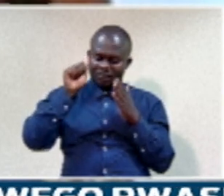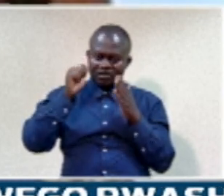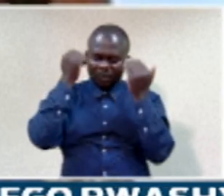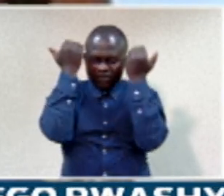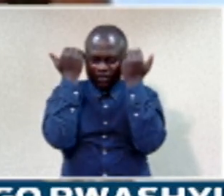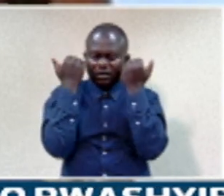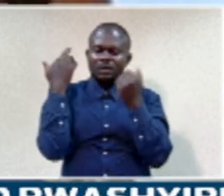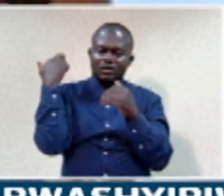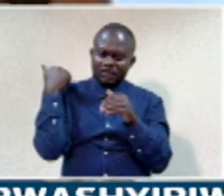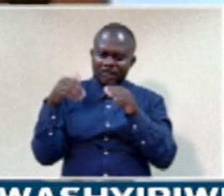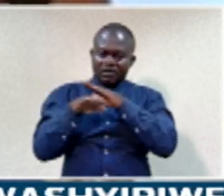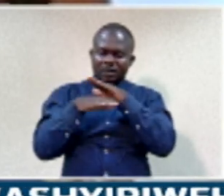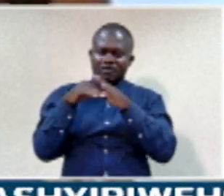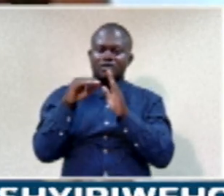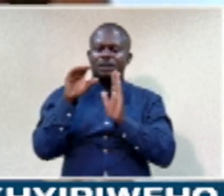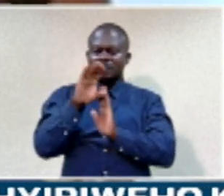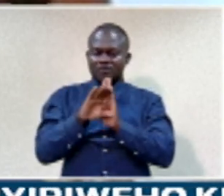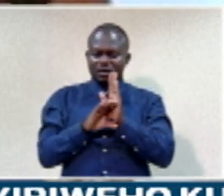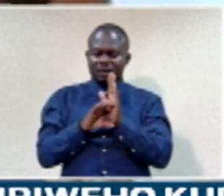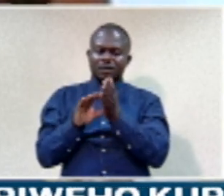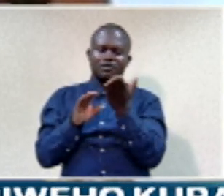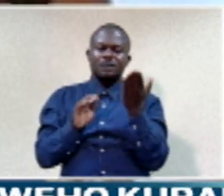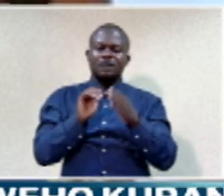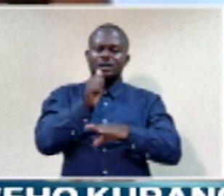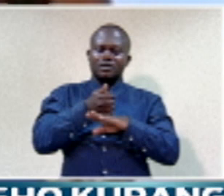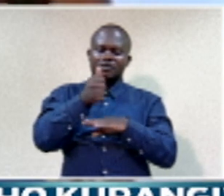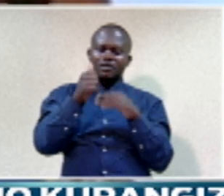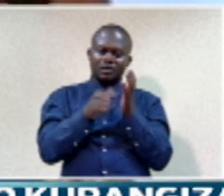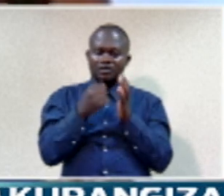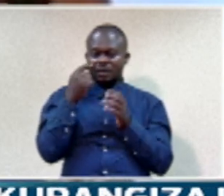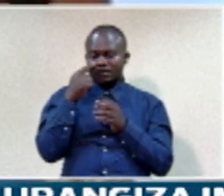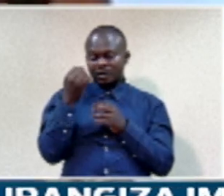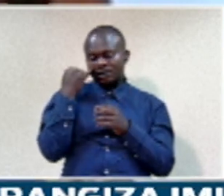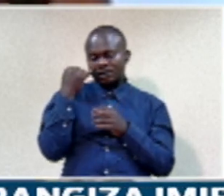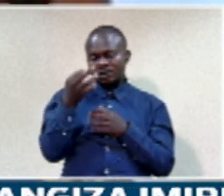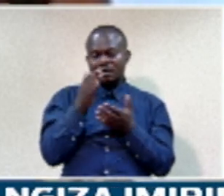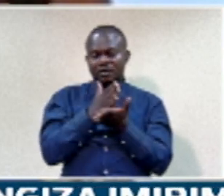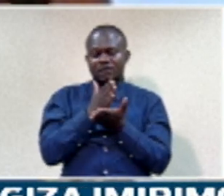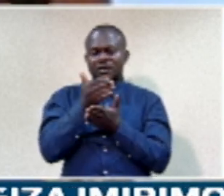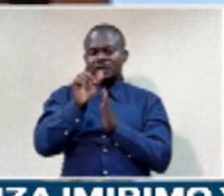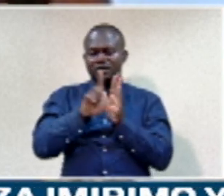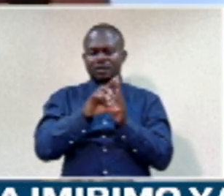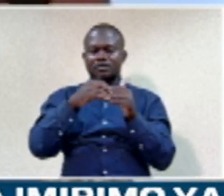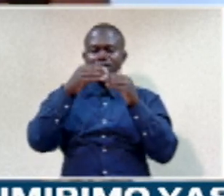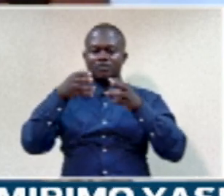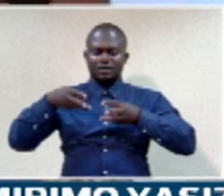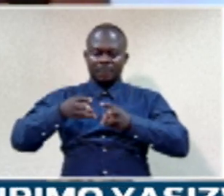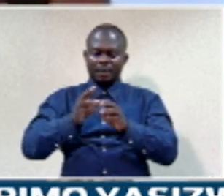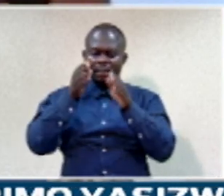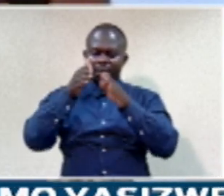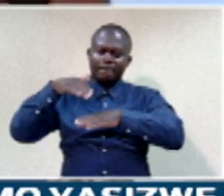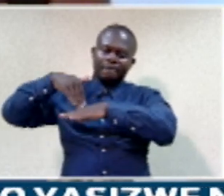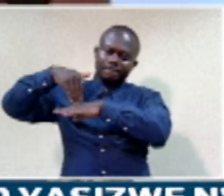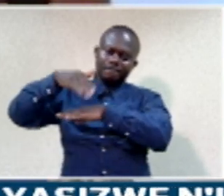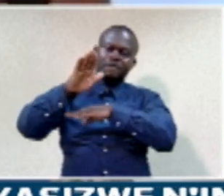urukiko rushinzwe iremezo ry'itegeko nshinga rwagezweho icyo kibazo rukareba niba ko iryo tegeko rigenga uburyo umuntu